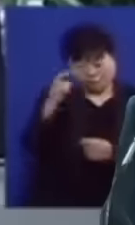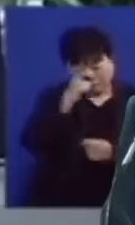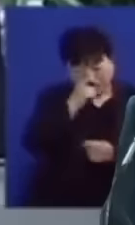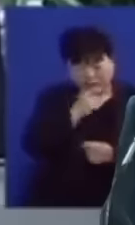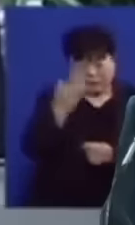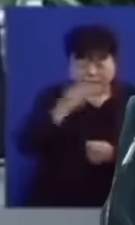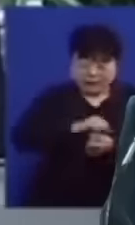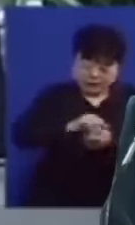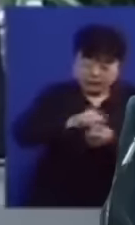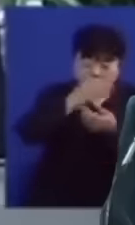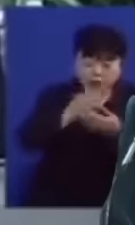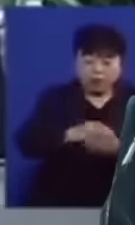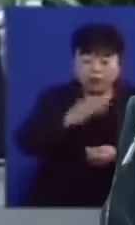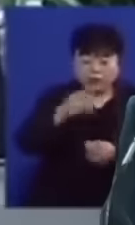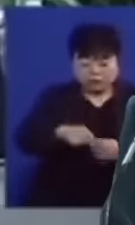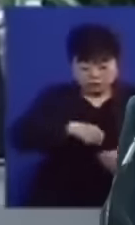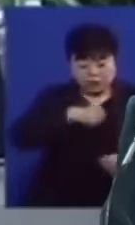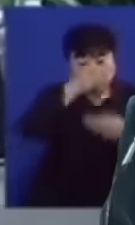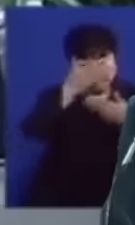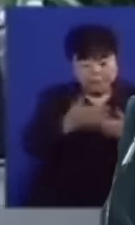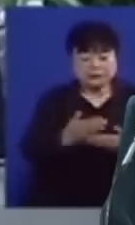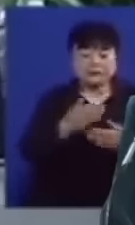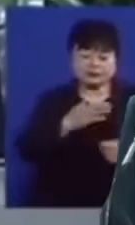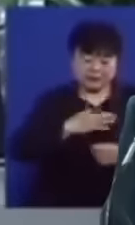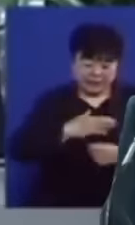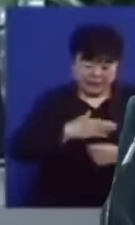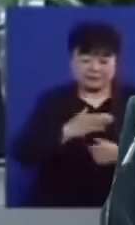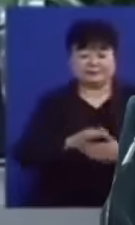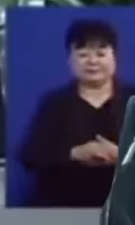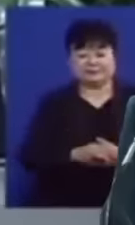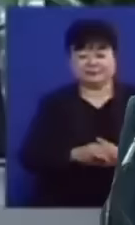더러움에서 씻음받고 거룩하고 의롭다함을 얻은 나,